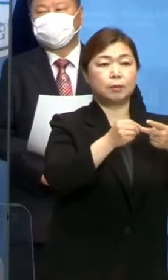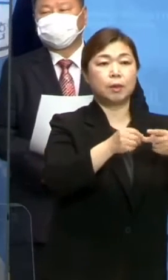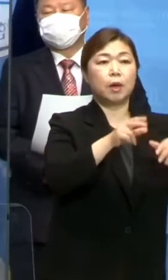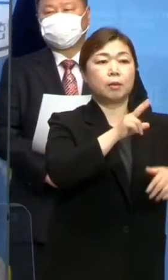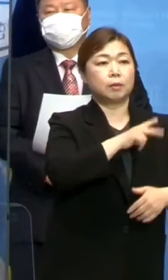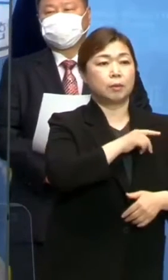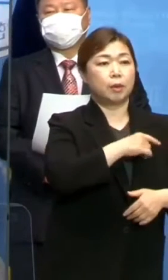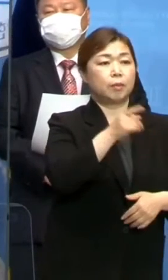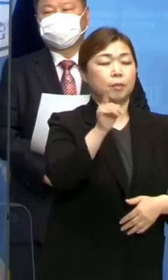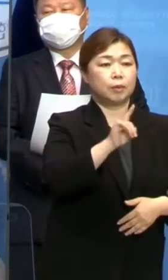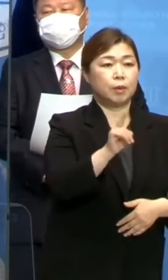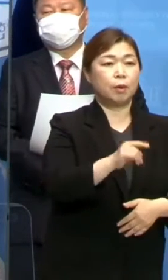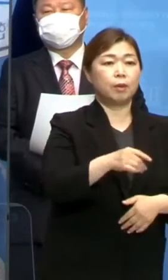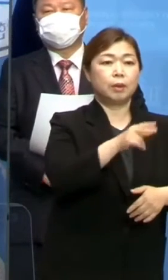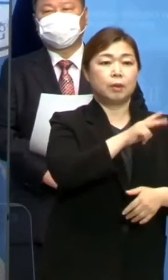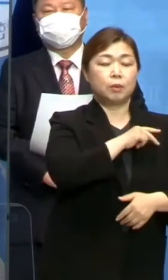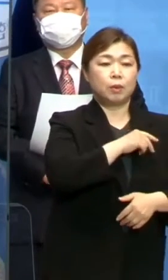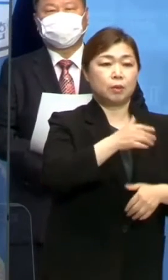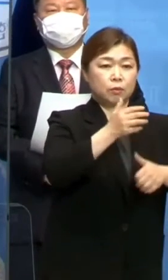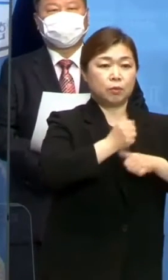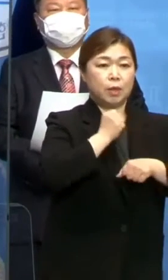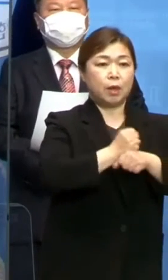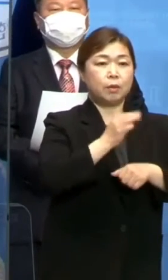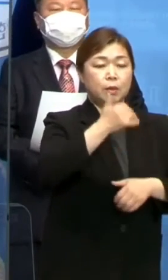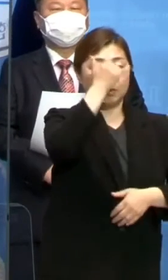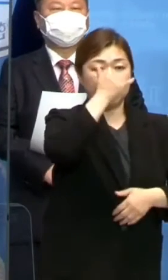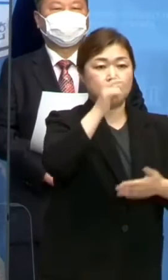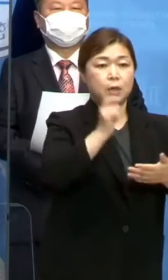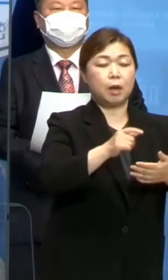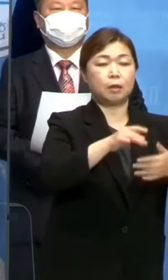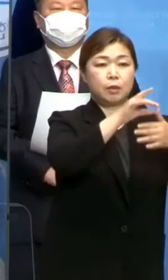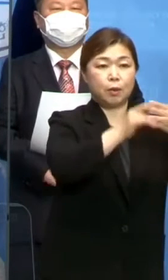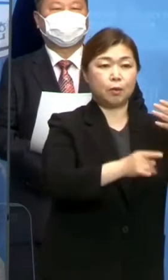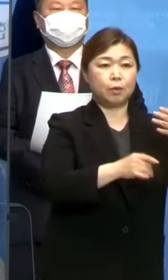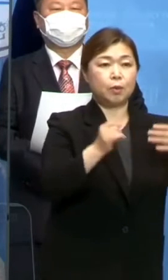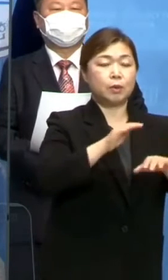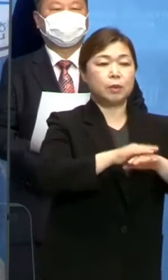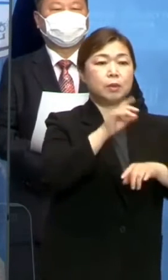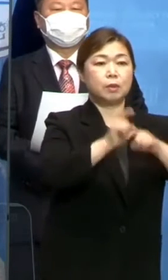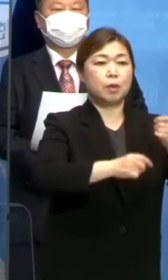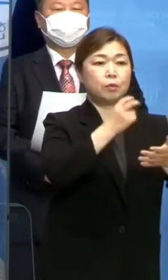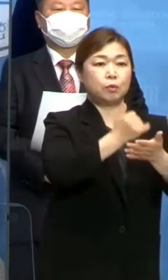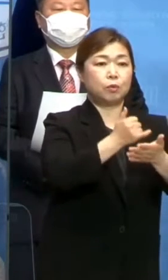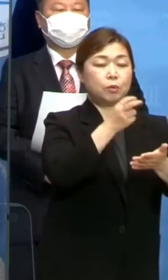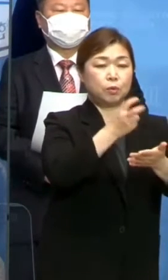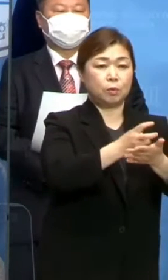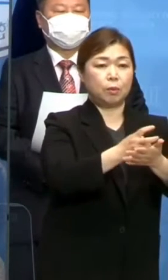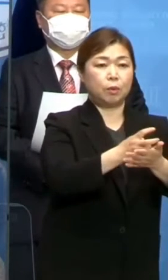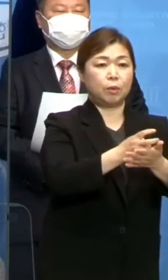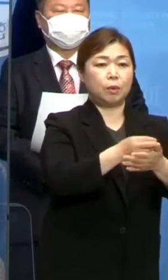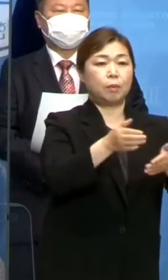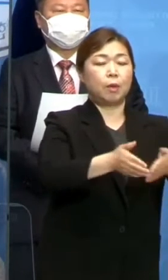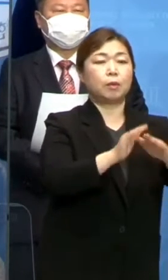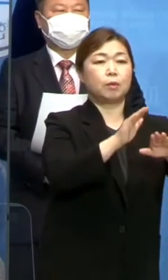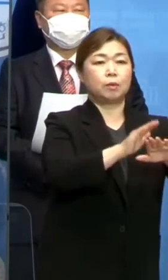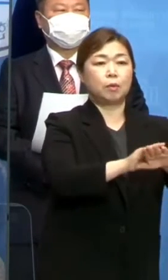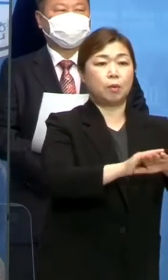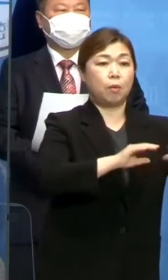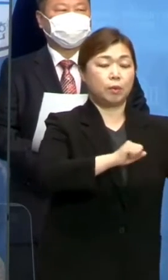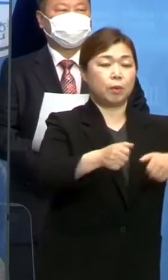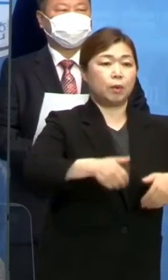의뢰는 의원 이 준수해야 할 윤리 강령과 윤리 실천 규범을 조례로 정하고 의정